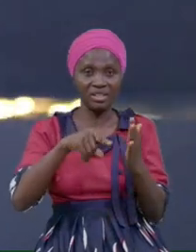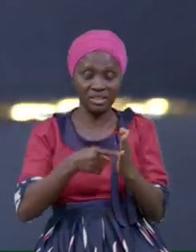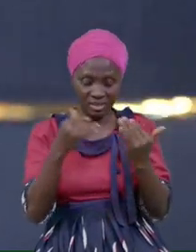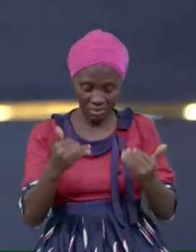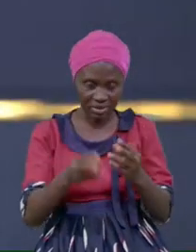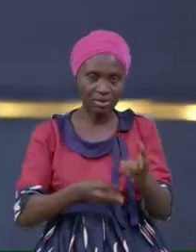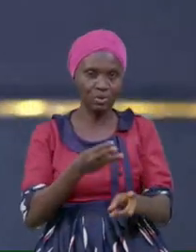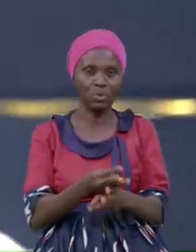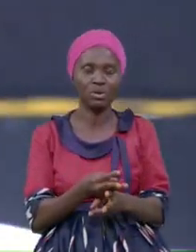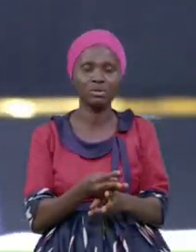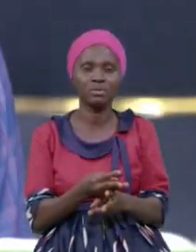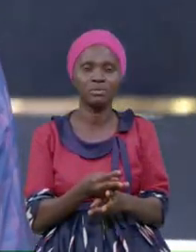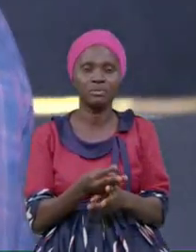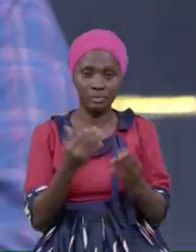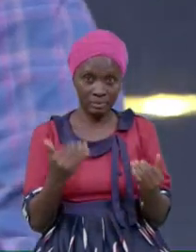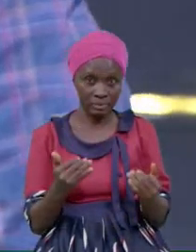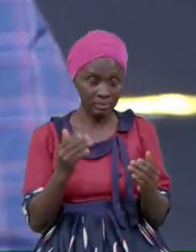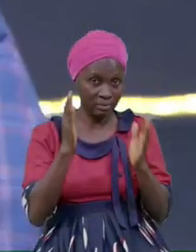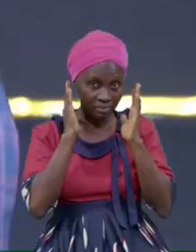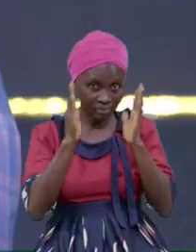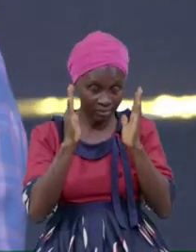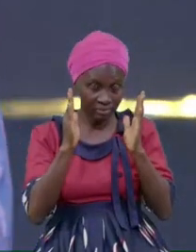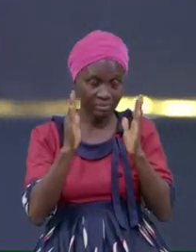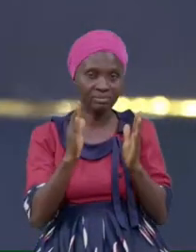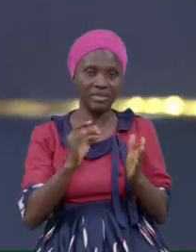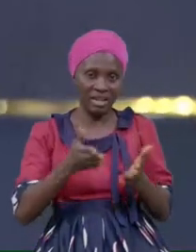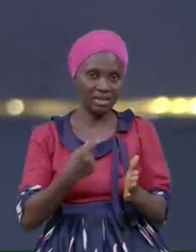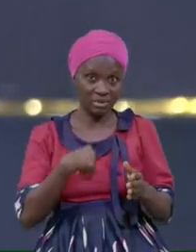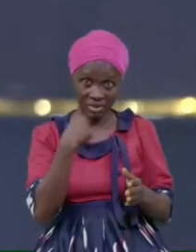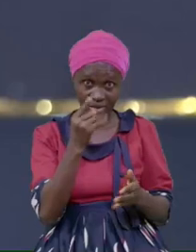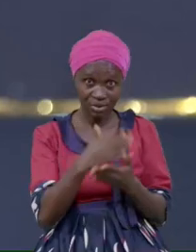dire quelque chose. Vous savez, la plupart des choses que nous faisons en réalité